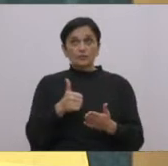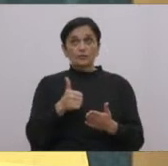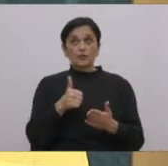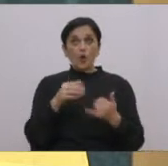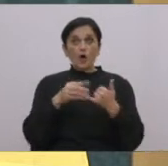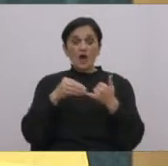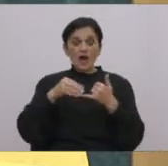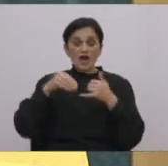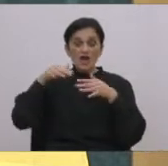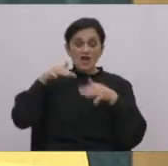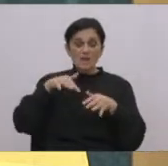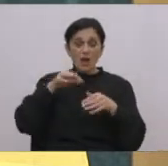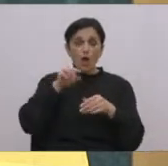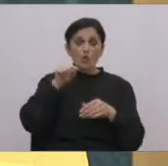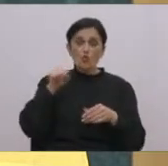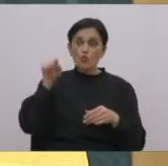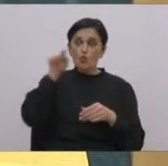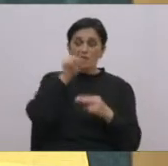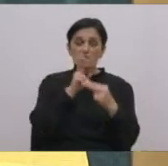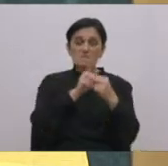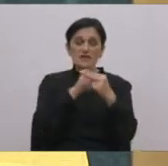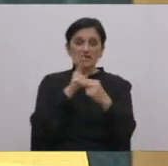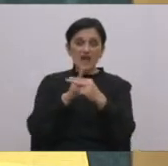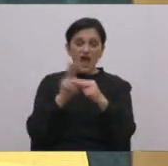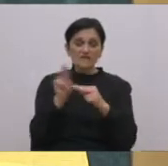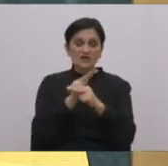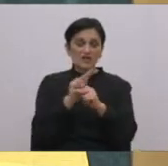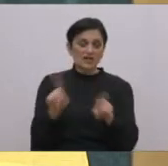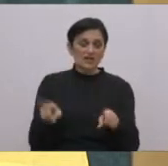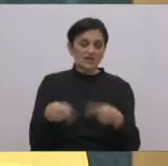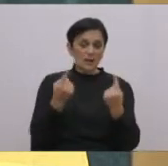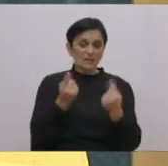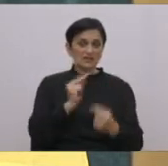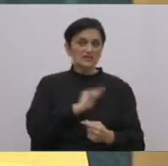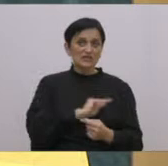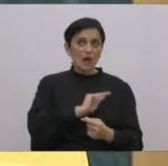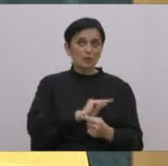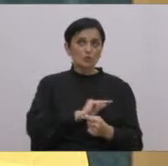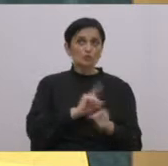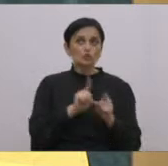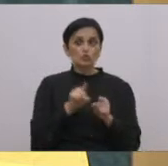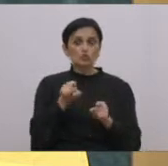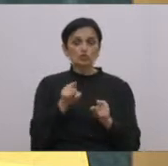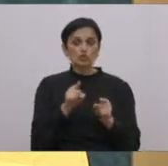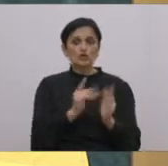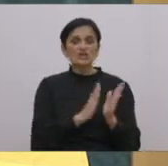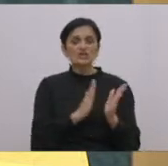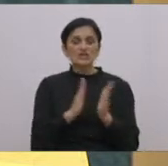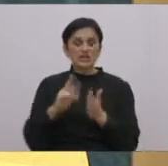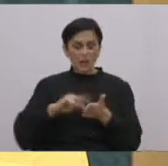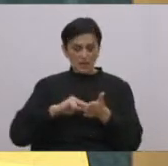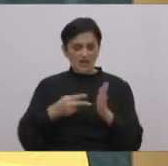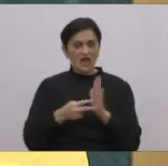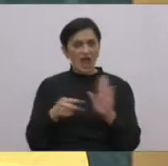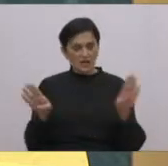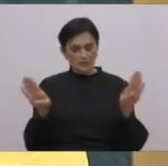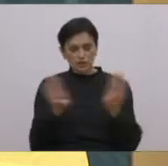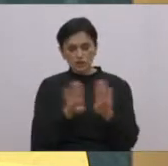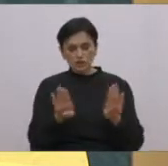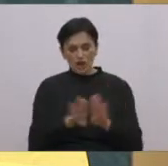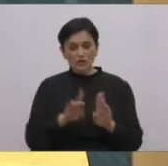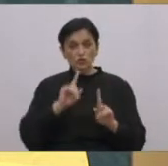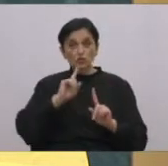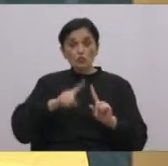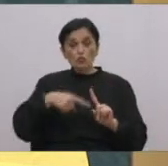მეწყრული უბნების პრევენციის და ასევე რეაბილიტაციის სამუშაოები. აქაც ტემპი გეგმის შესაბამისი არის და მომდევნო წელს